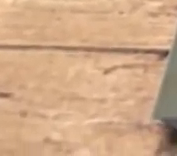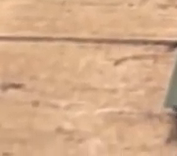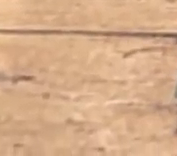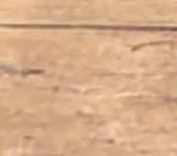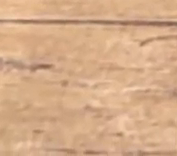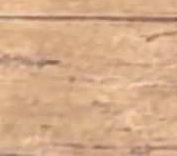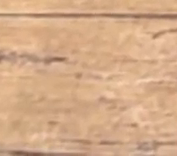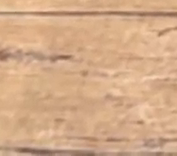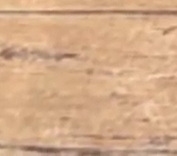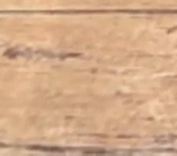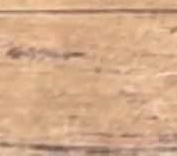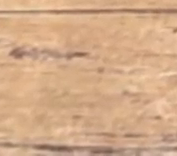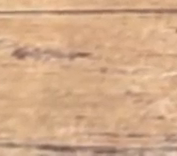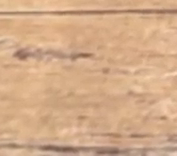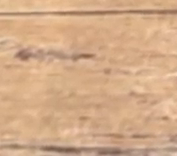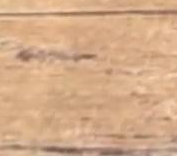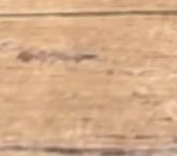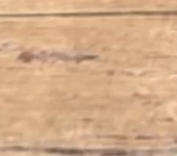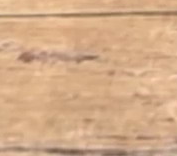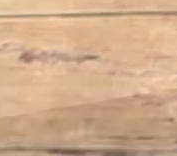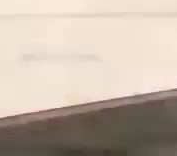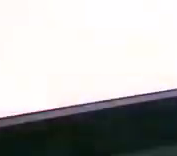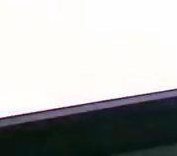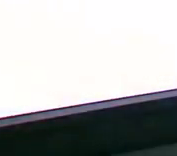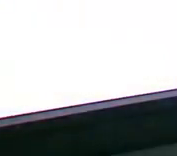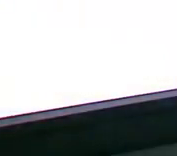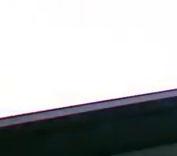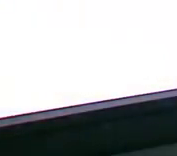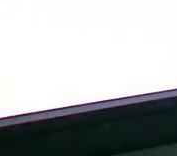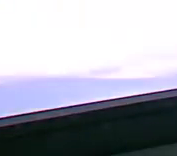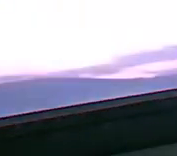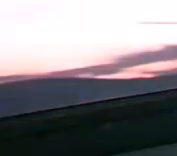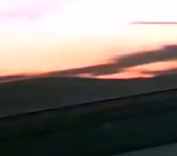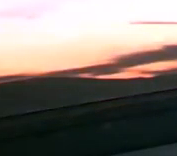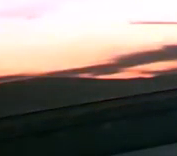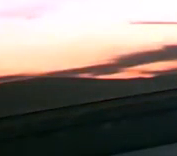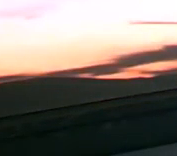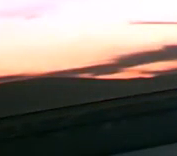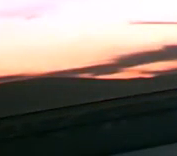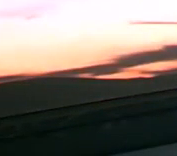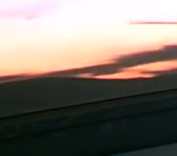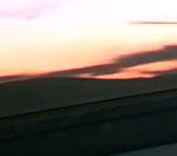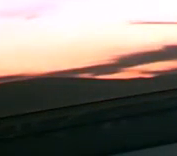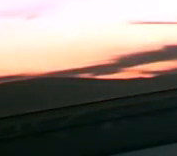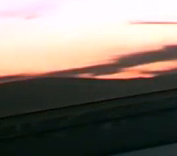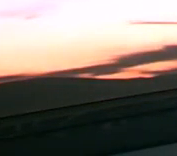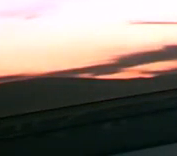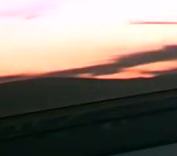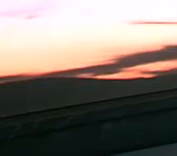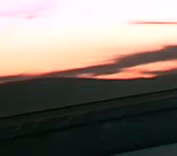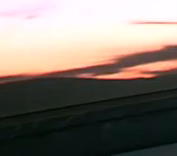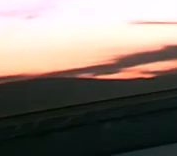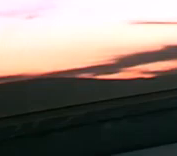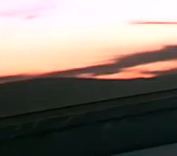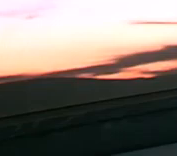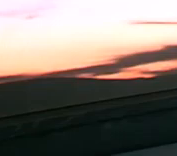ינקי, רב המחר של אודי מרון בחנויות הספרים. אז אנחנו מצאים הלילה הזה באיזושהי הפוגה,